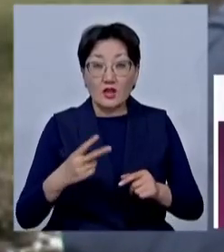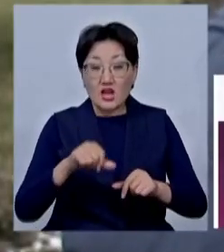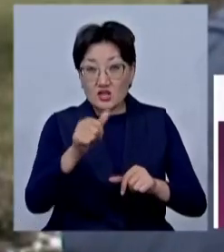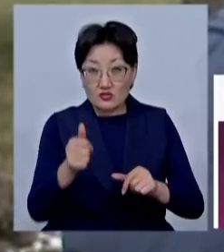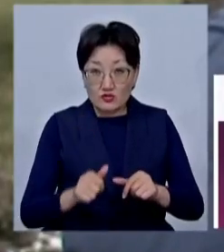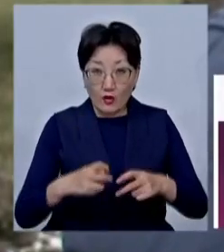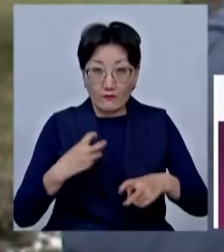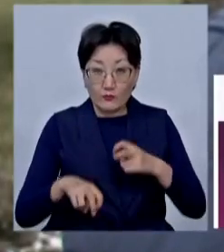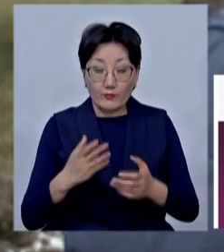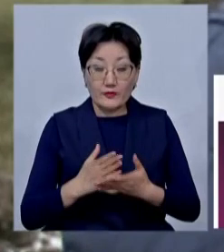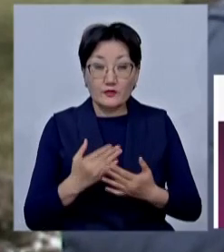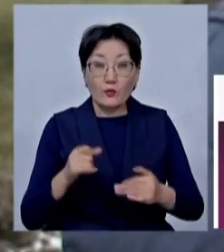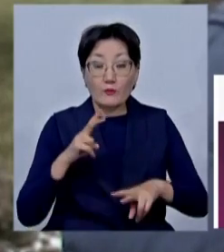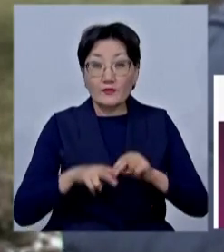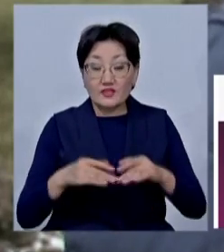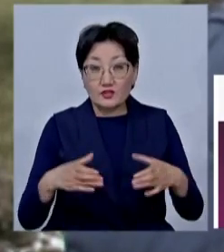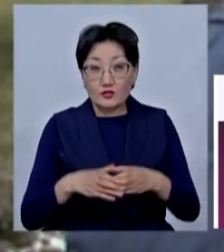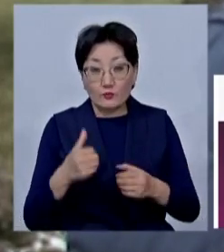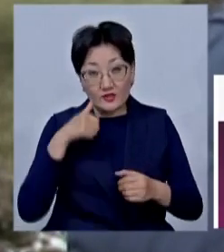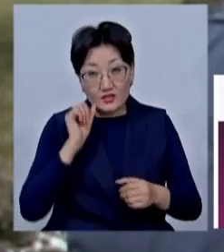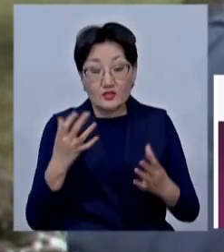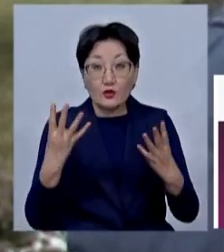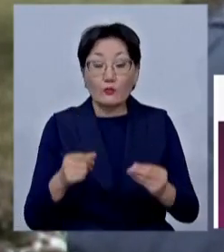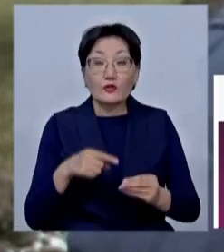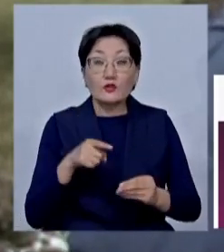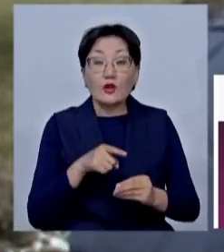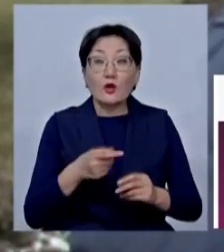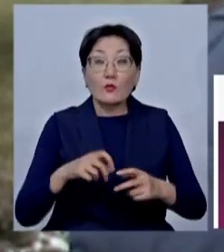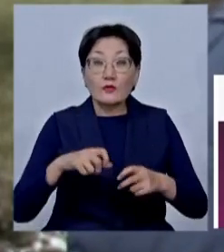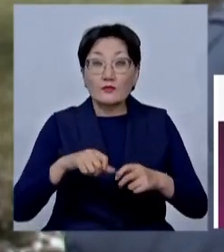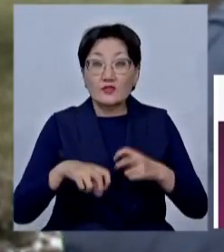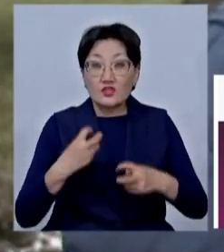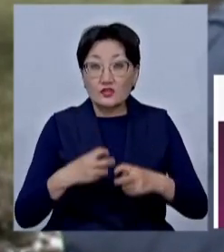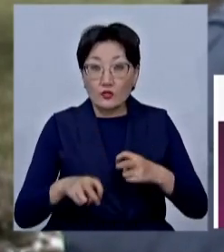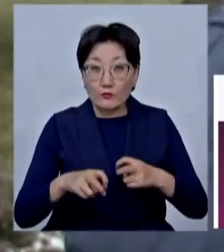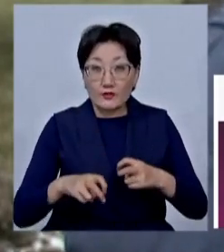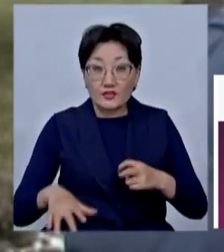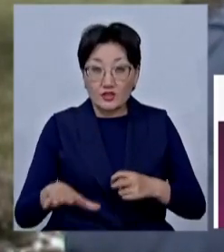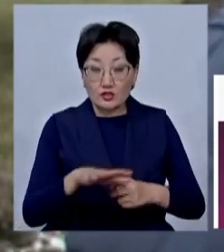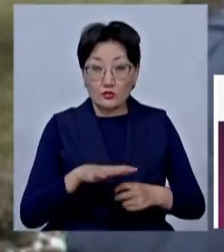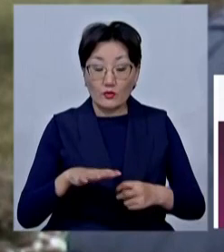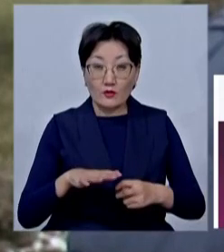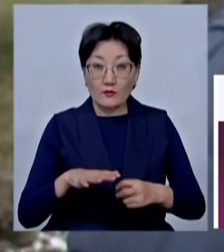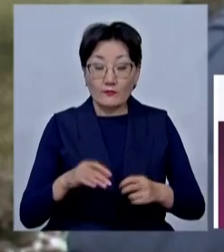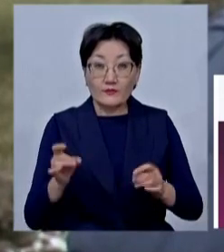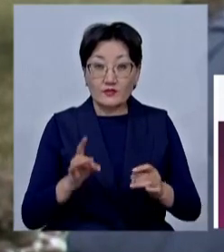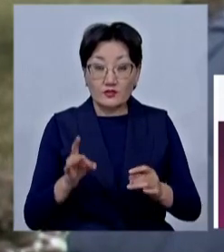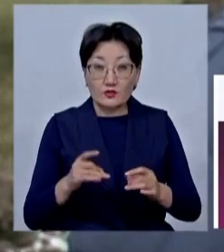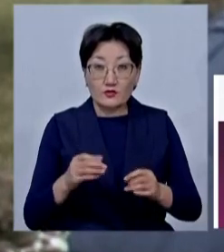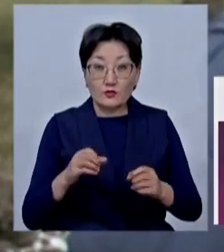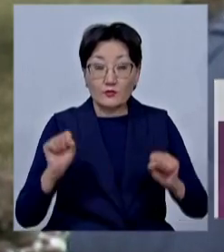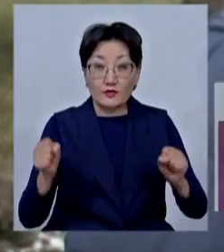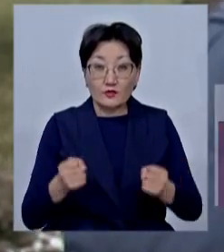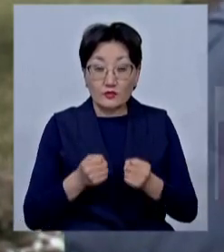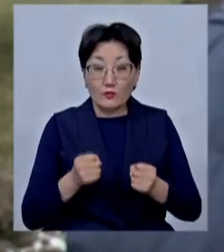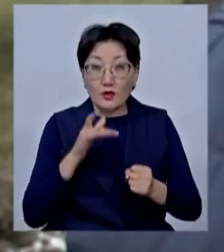бар. Бүгінгі таңға медгер тарапынан кеше бүгін сол жаңа деформационный шовты жаңағы көлемі мына суыққа байланысты,